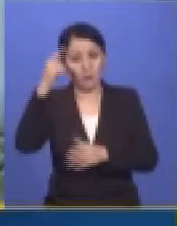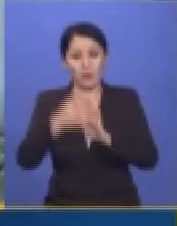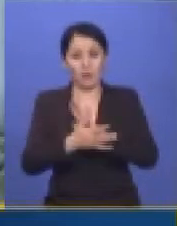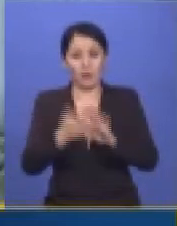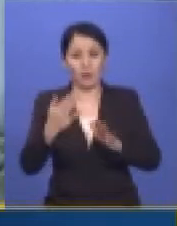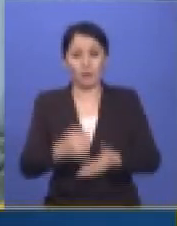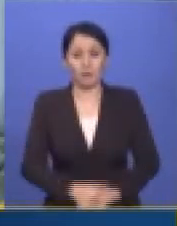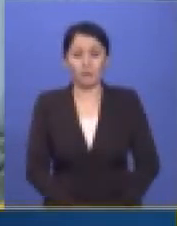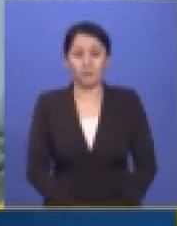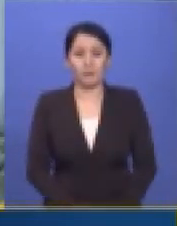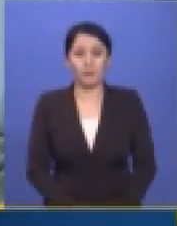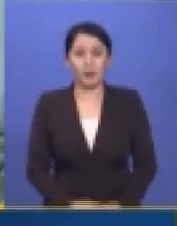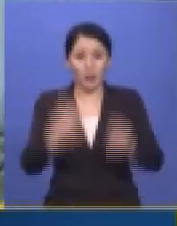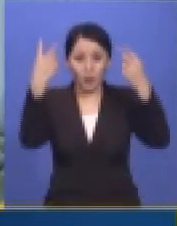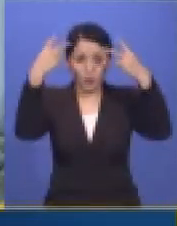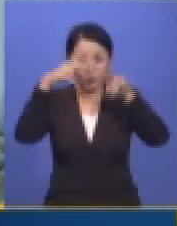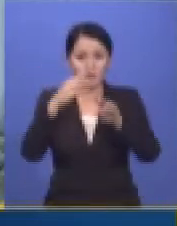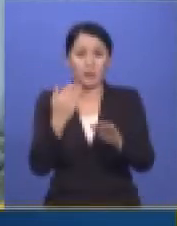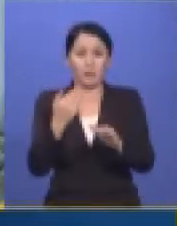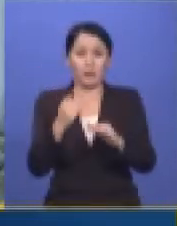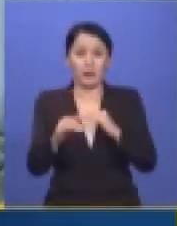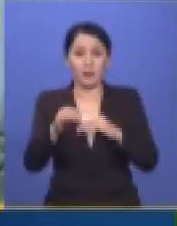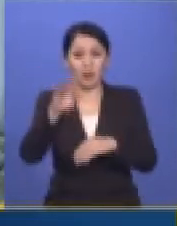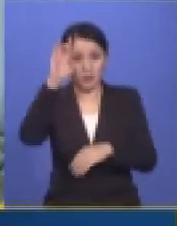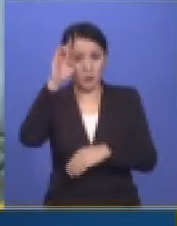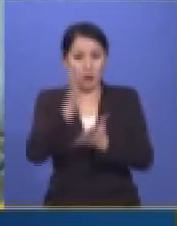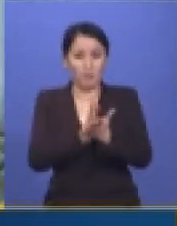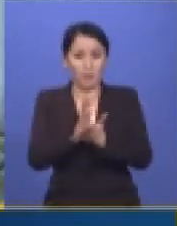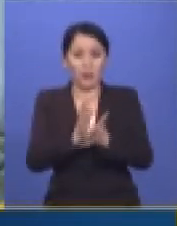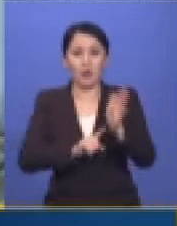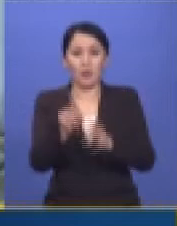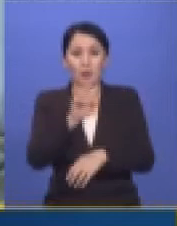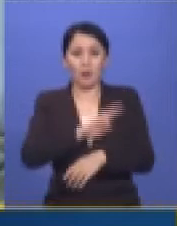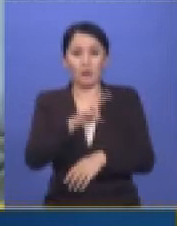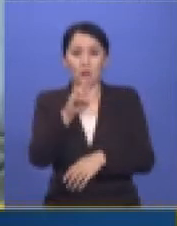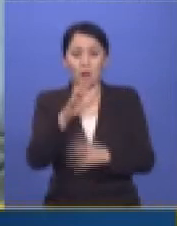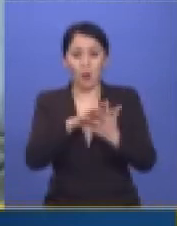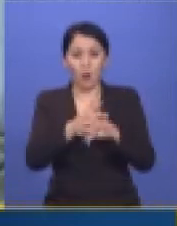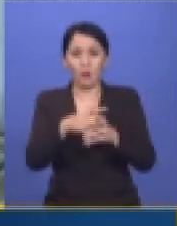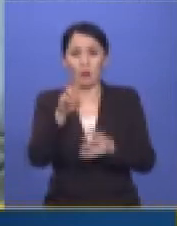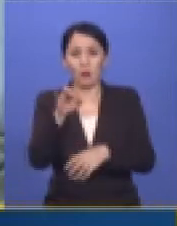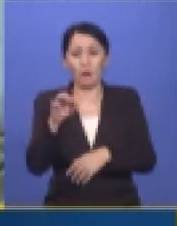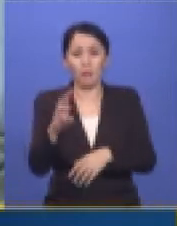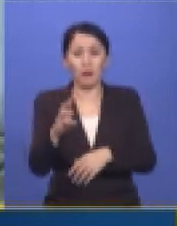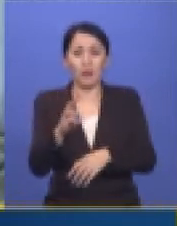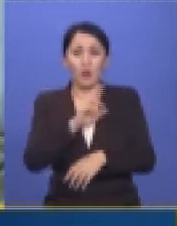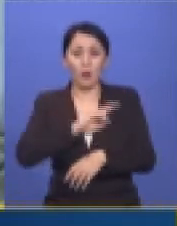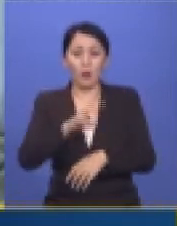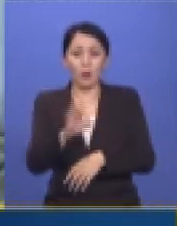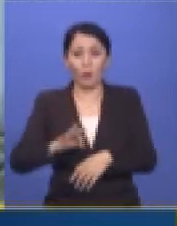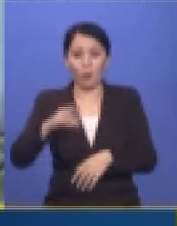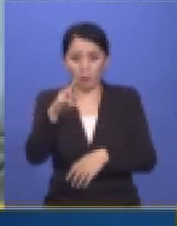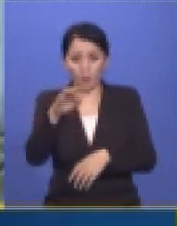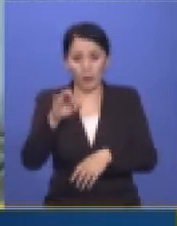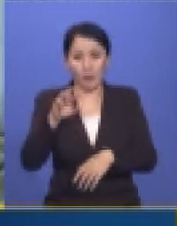После окончания университета я Университет тәмамдаған соң мемлекеттік қызметке тұрдым. Қалалық әкімдікте басқармаларда істедім. Қазір облыстық